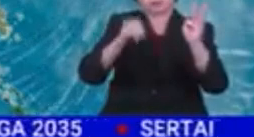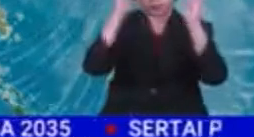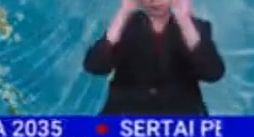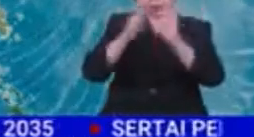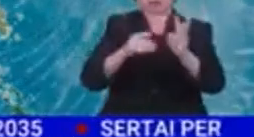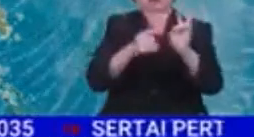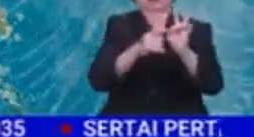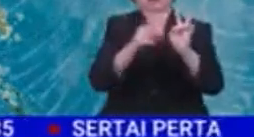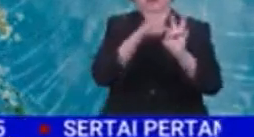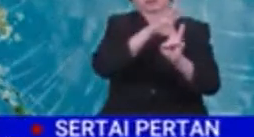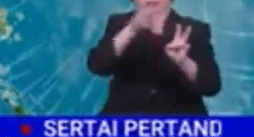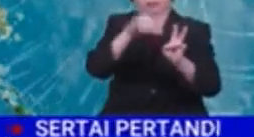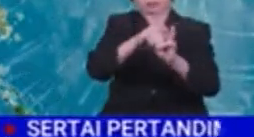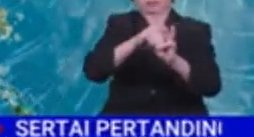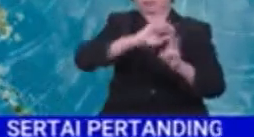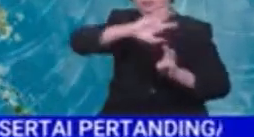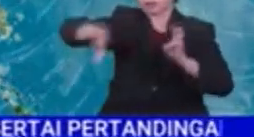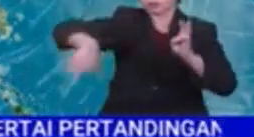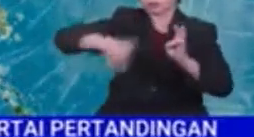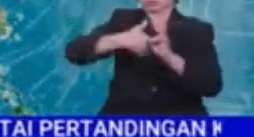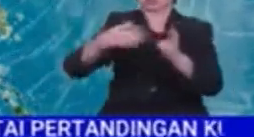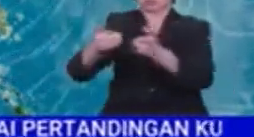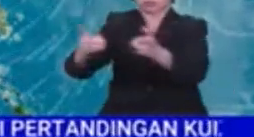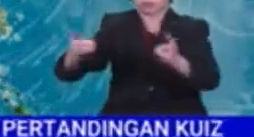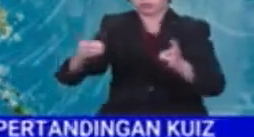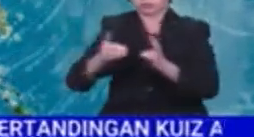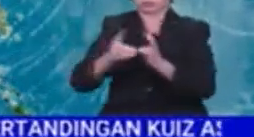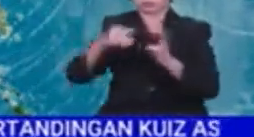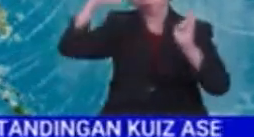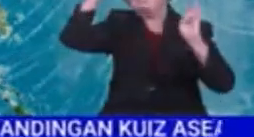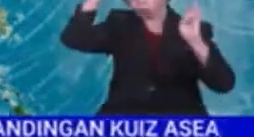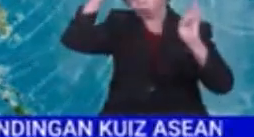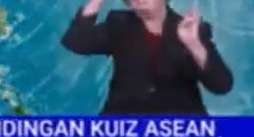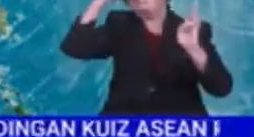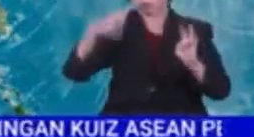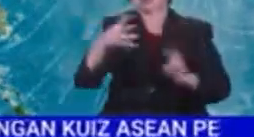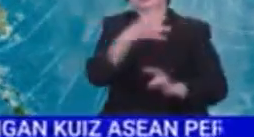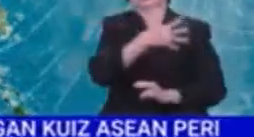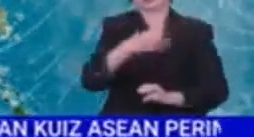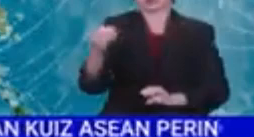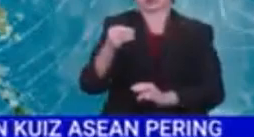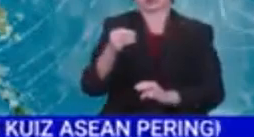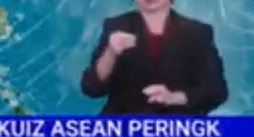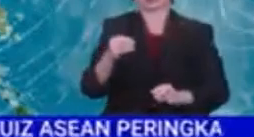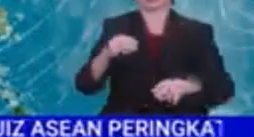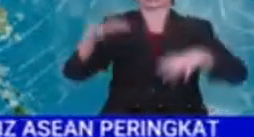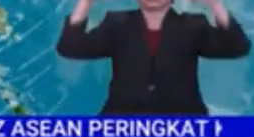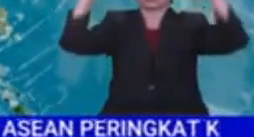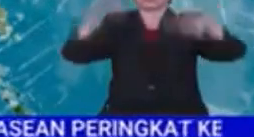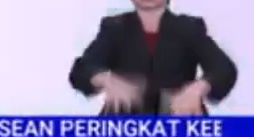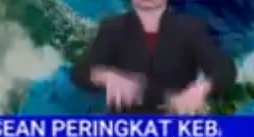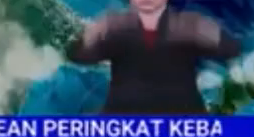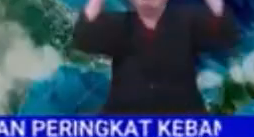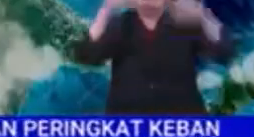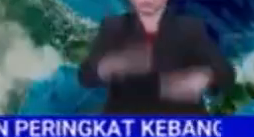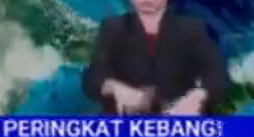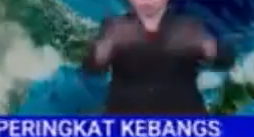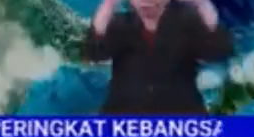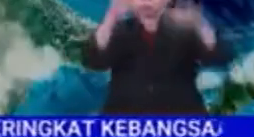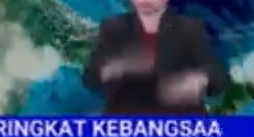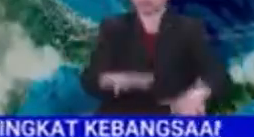serta menyebabkan hampir ke semua daerah di negeri dzuhur Selain itu keadaan cuaca lembab juga